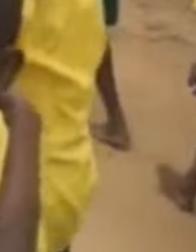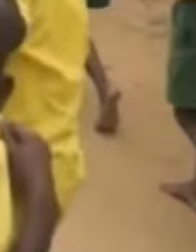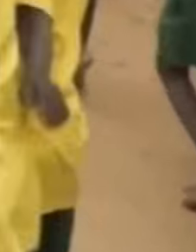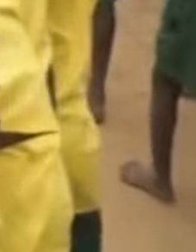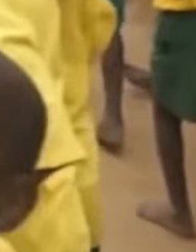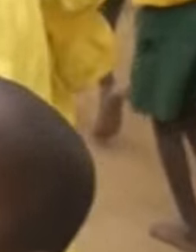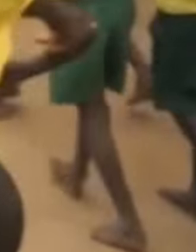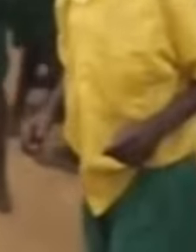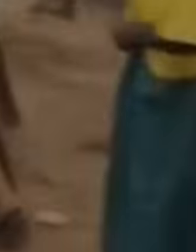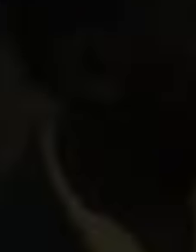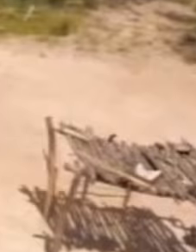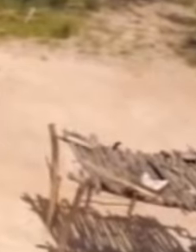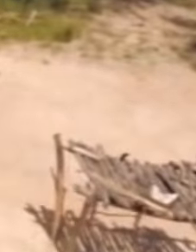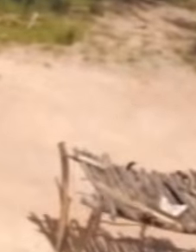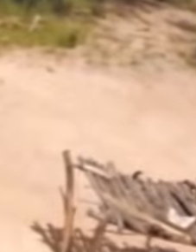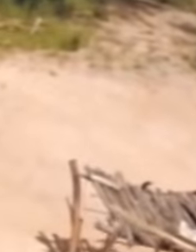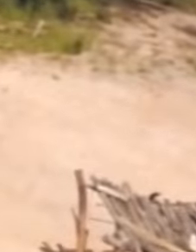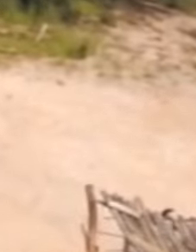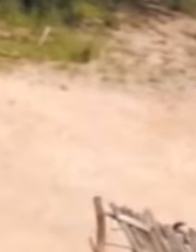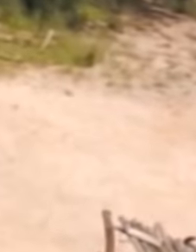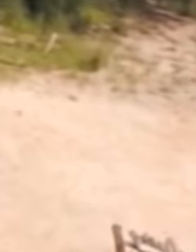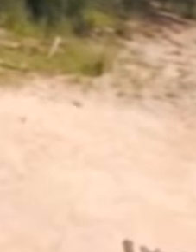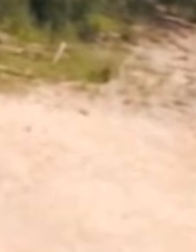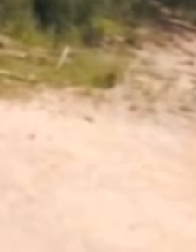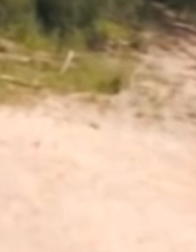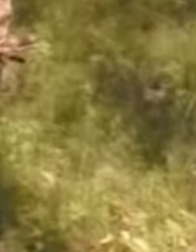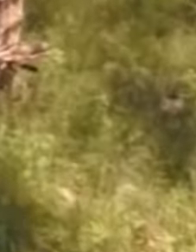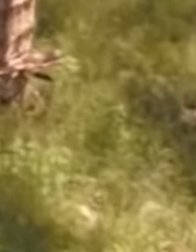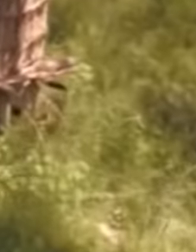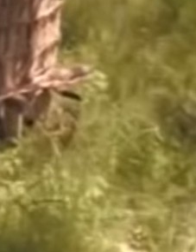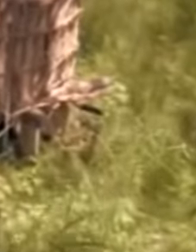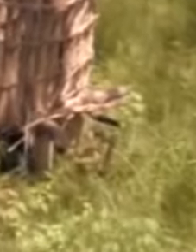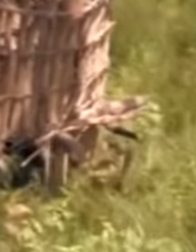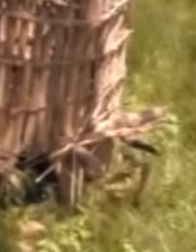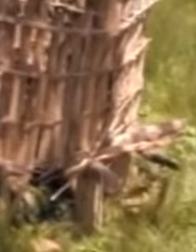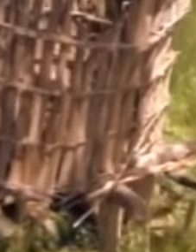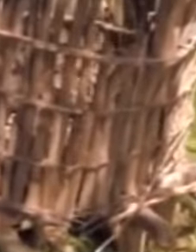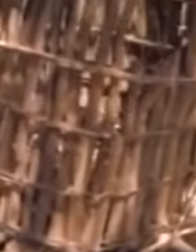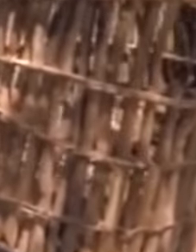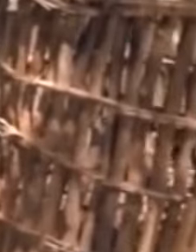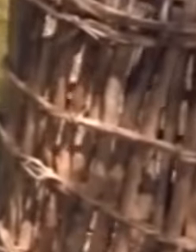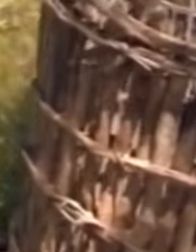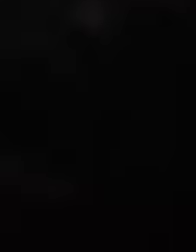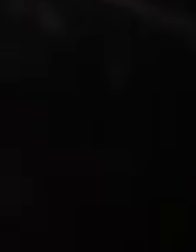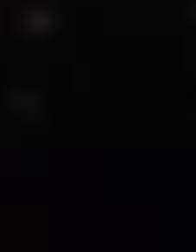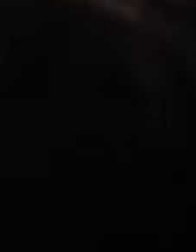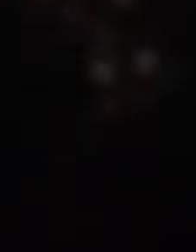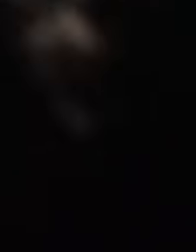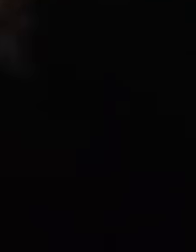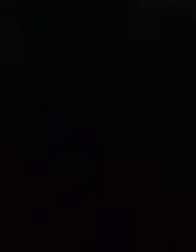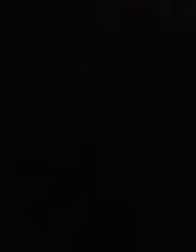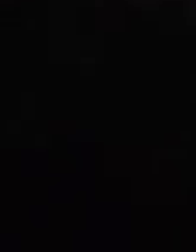안 그랬어. 그러나 내 이름을 부르는 순간순간 쟤네들 뭐가 필요한데?